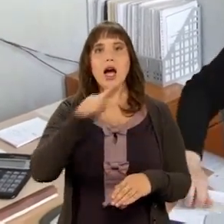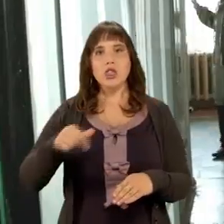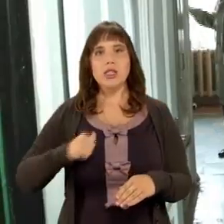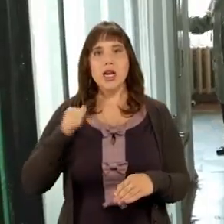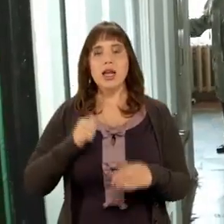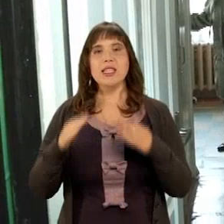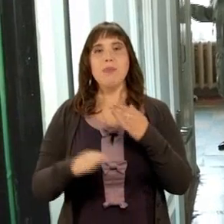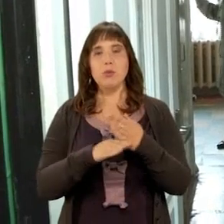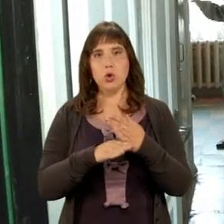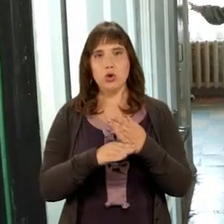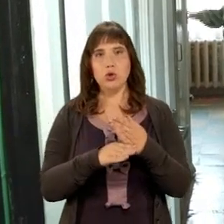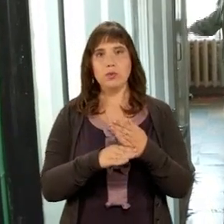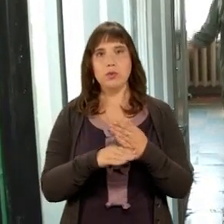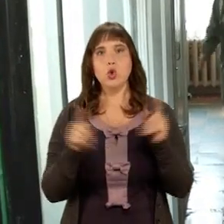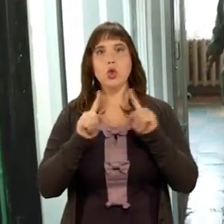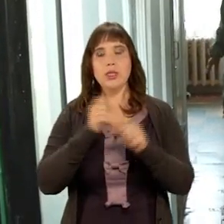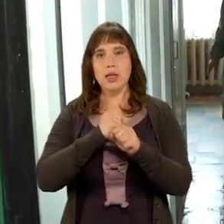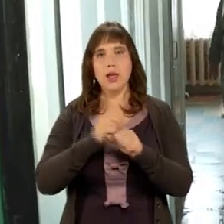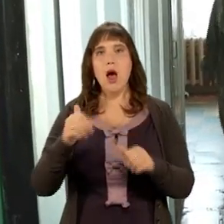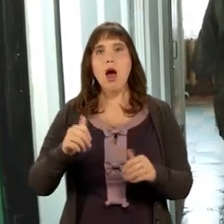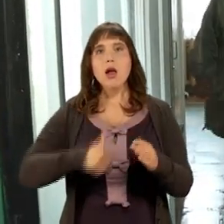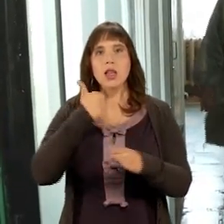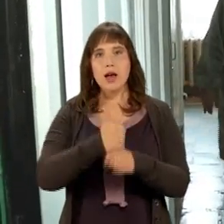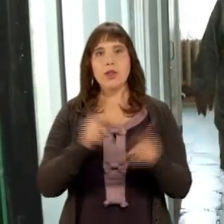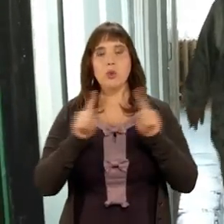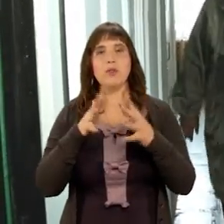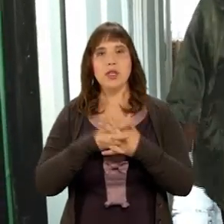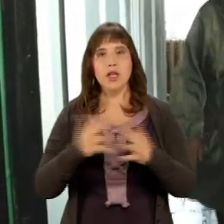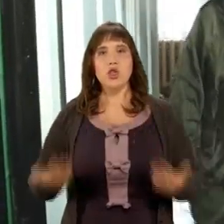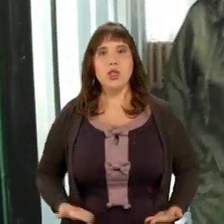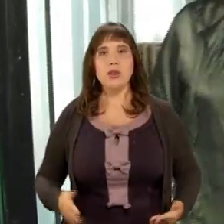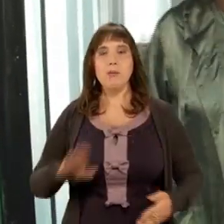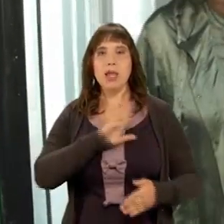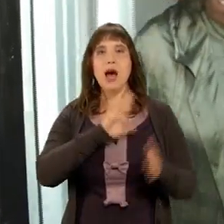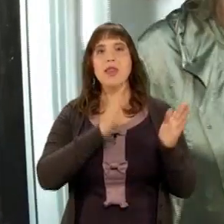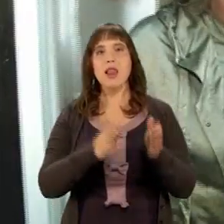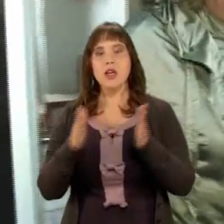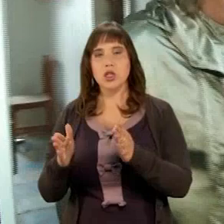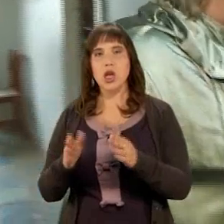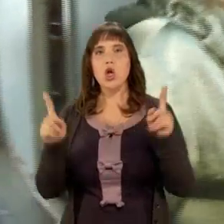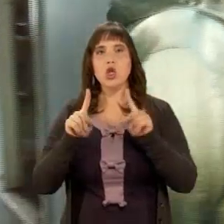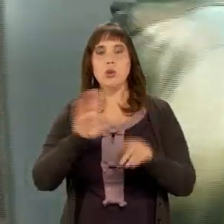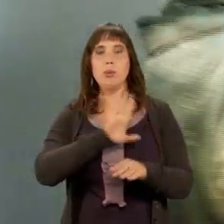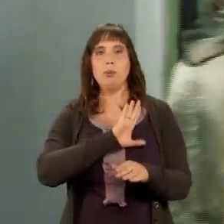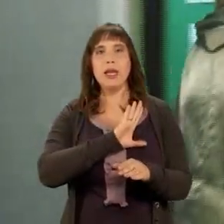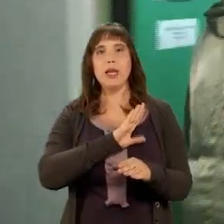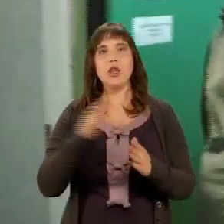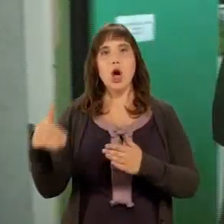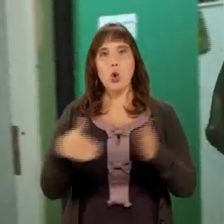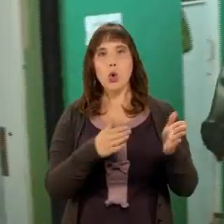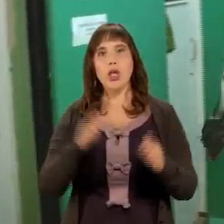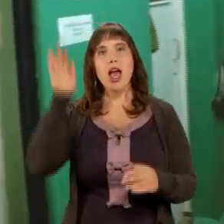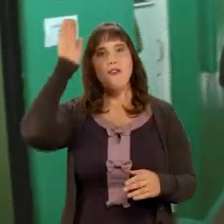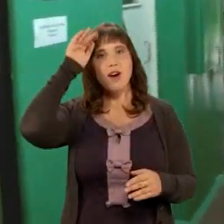Каждый старается помочь чем-то людям. Главное, чтобы в селе жизнь была налажена. Чтобы были дороги, чтобы была